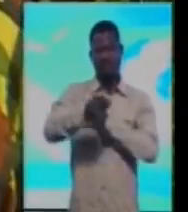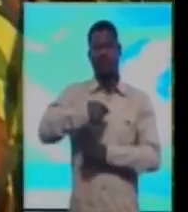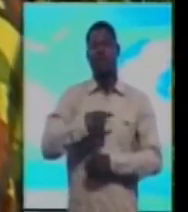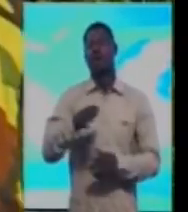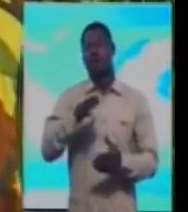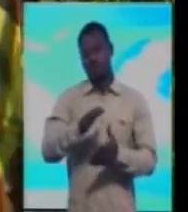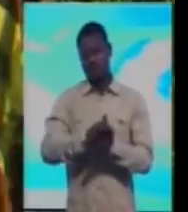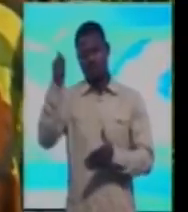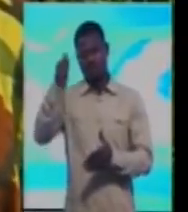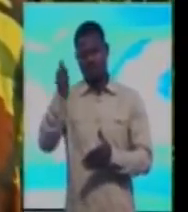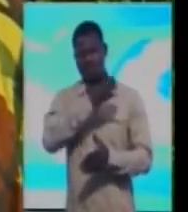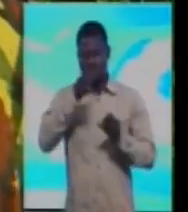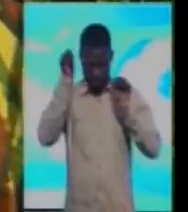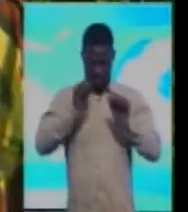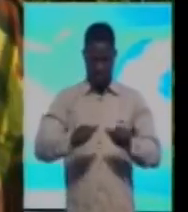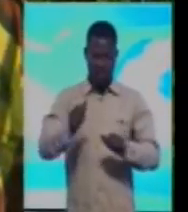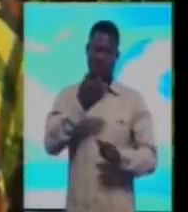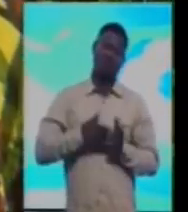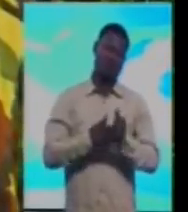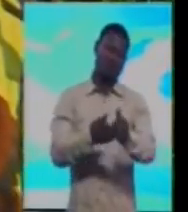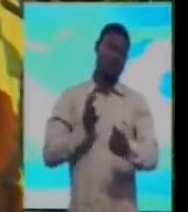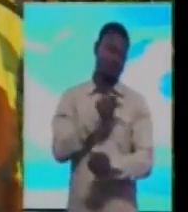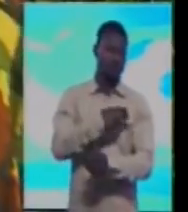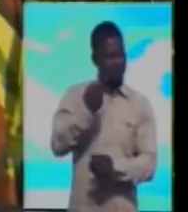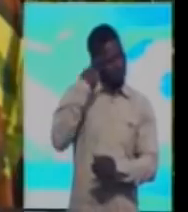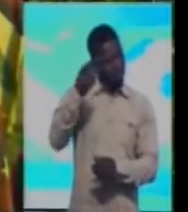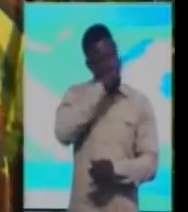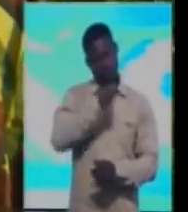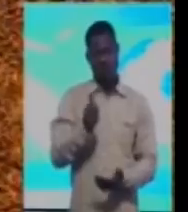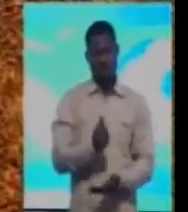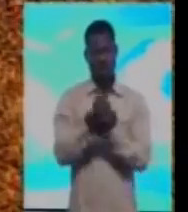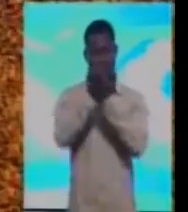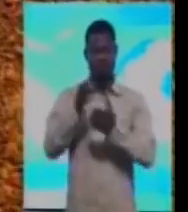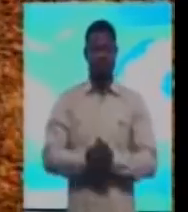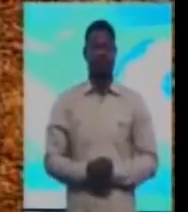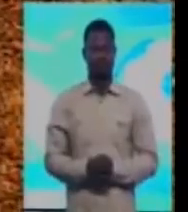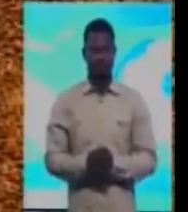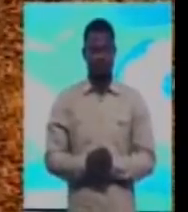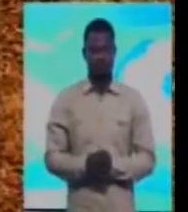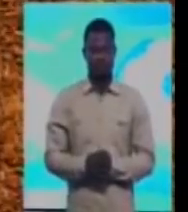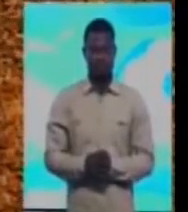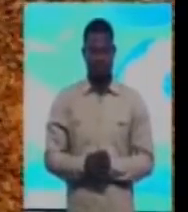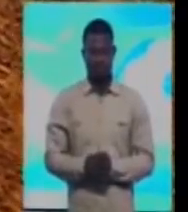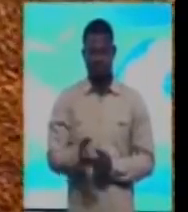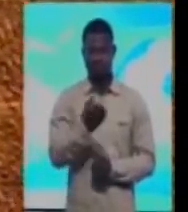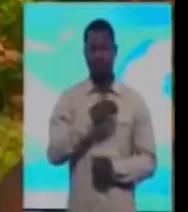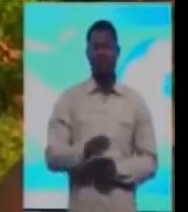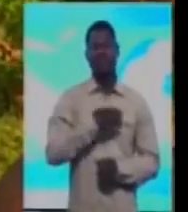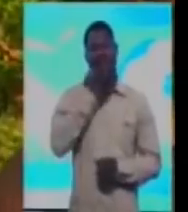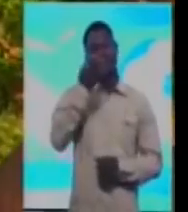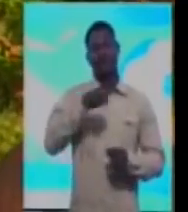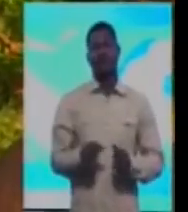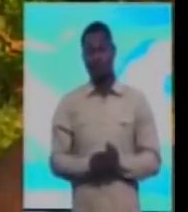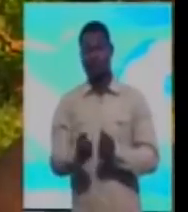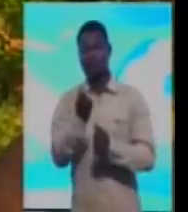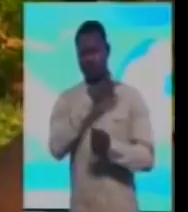que la muraille verte peut nous accompagner toujours pour récupérer ces superficies-là. Un cri de cœur qui pourrait être entendu par Apil